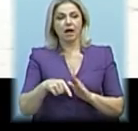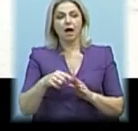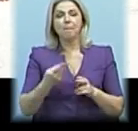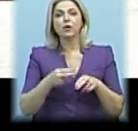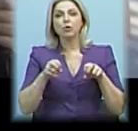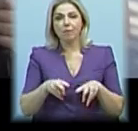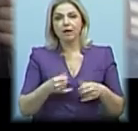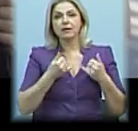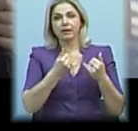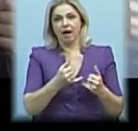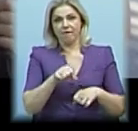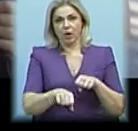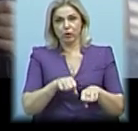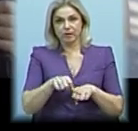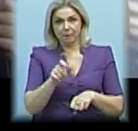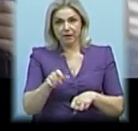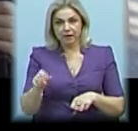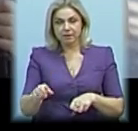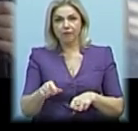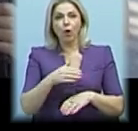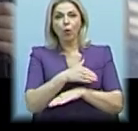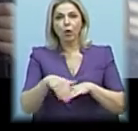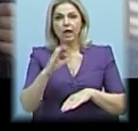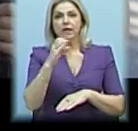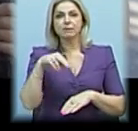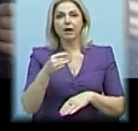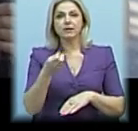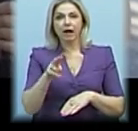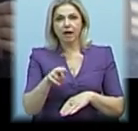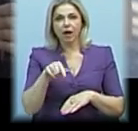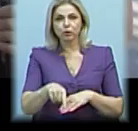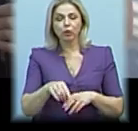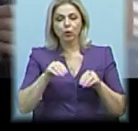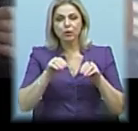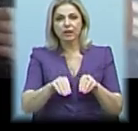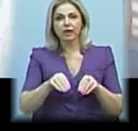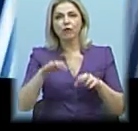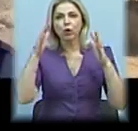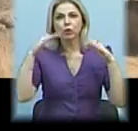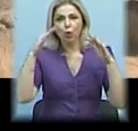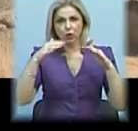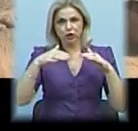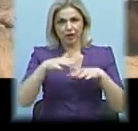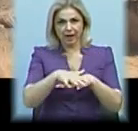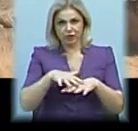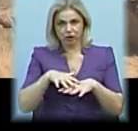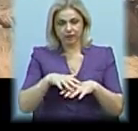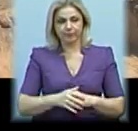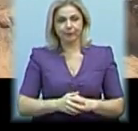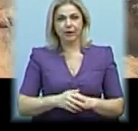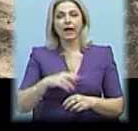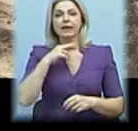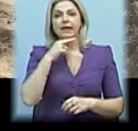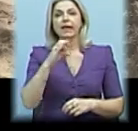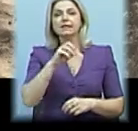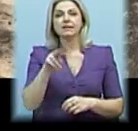велосипедистів. Вулиця Спаська. Тут встановлено перші 20 дощоприймачів зливно-стічних колодязів. На території городища Дикий